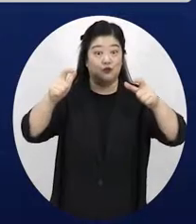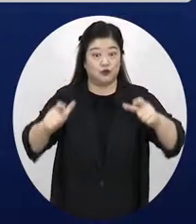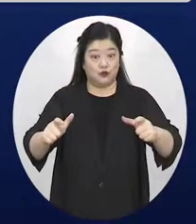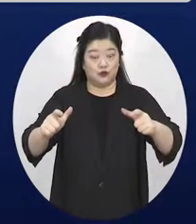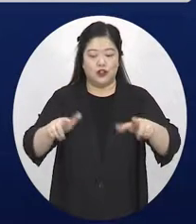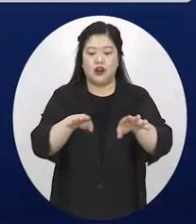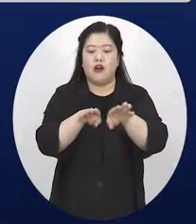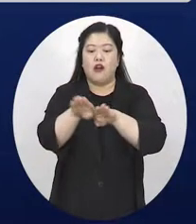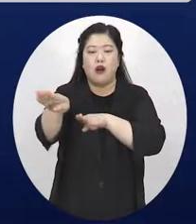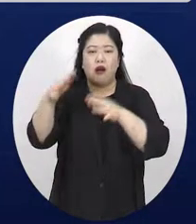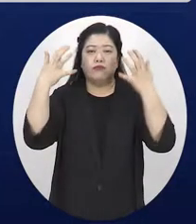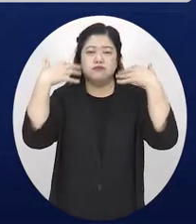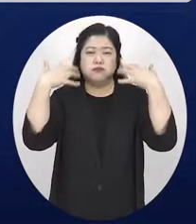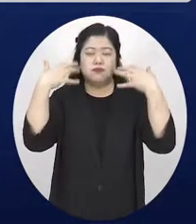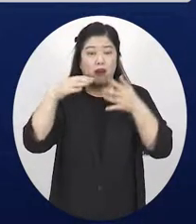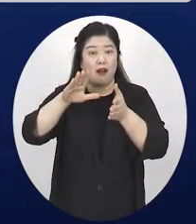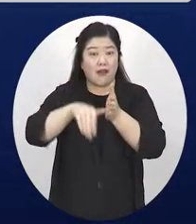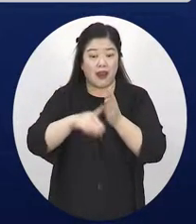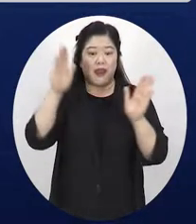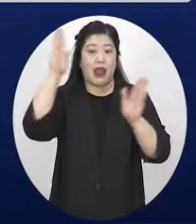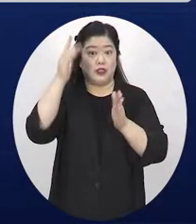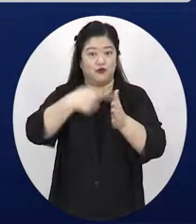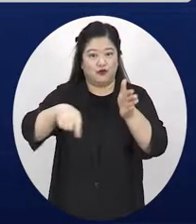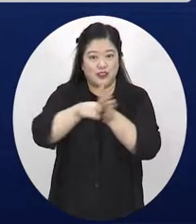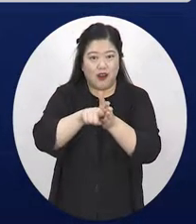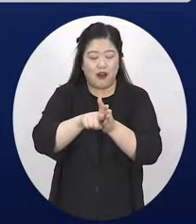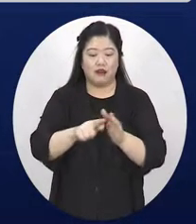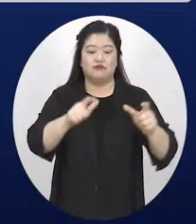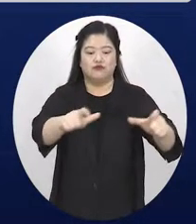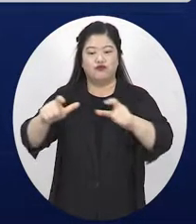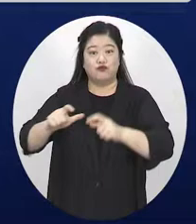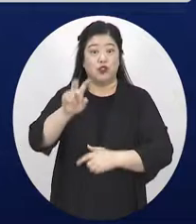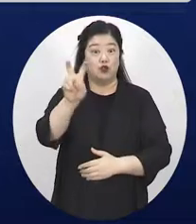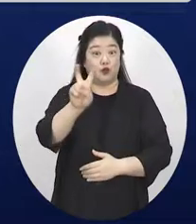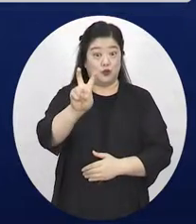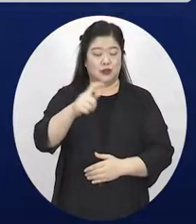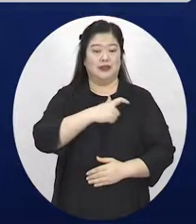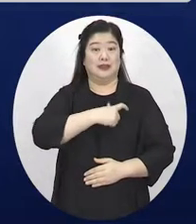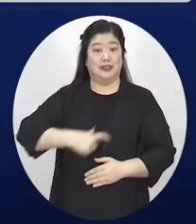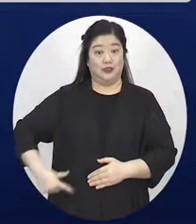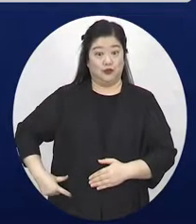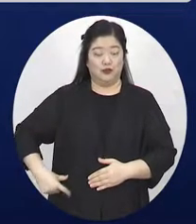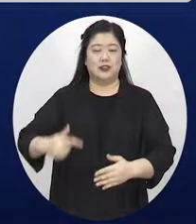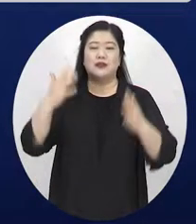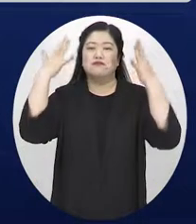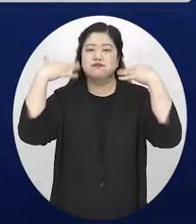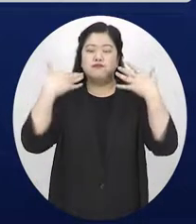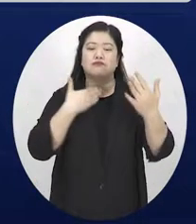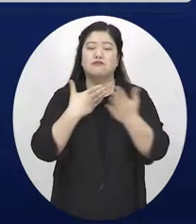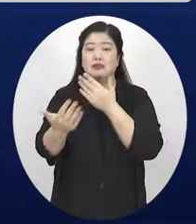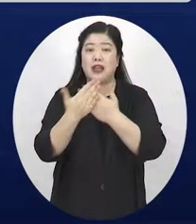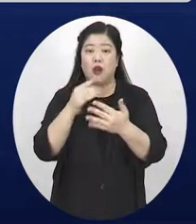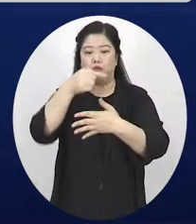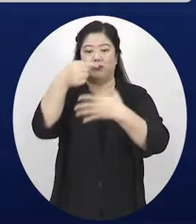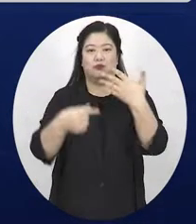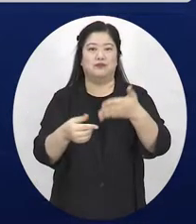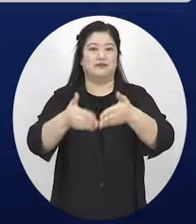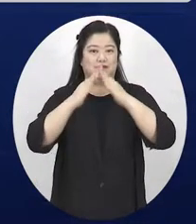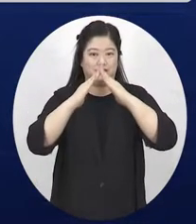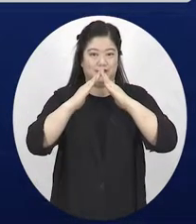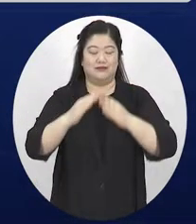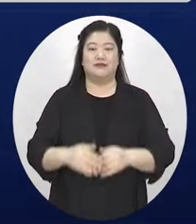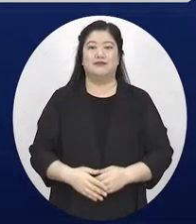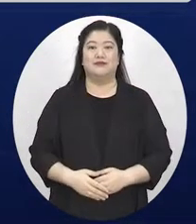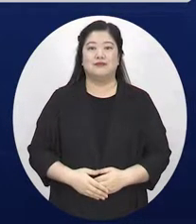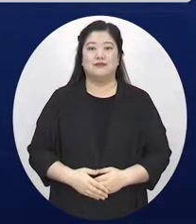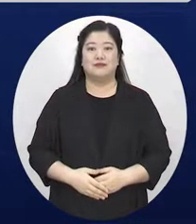강서구가 여름방학을 맞은 지역 내 초등학생을 대상으로 20개 전동자치회관에서 여름방학 체험학습을